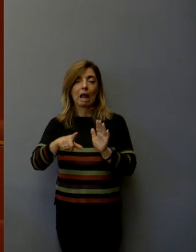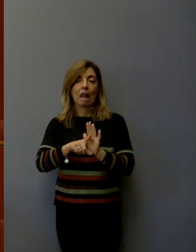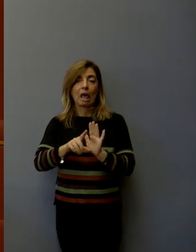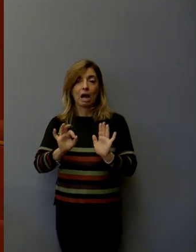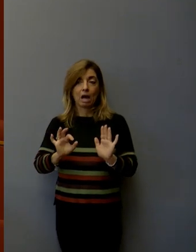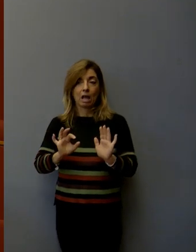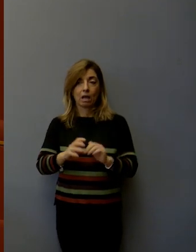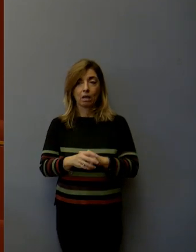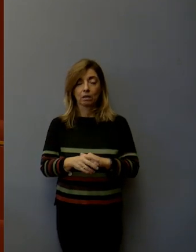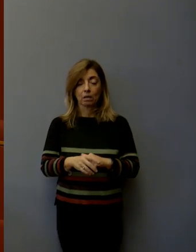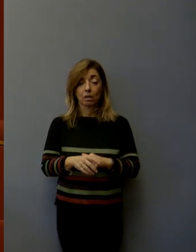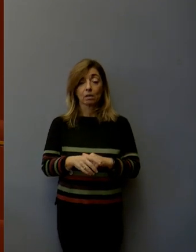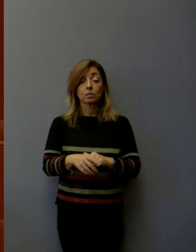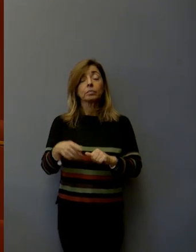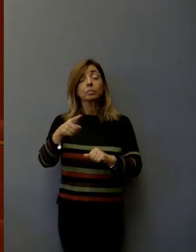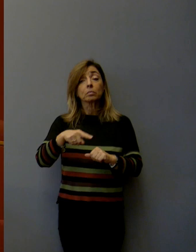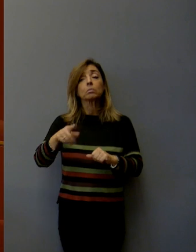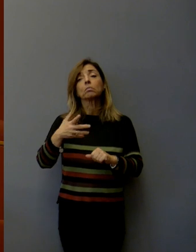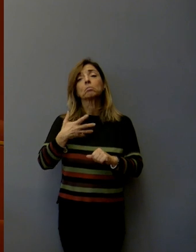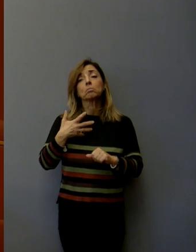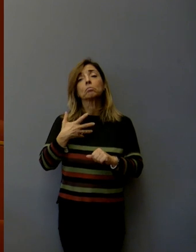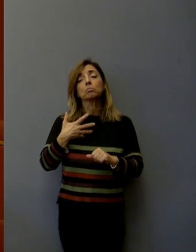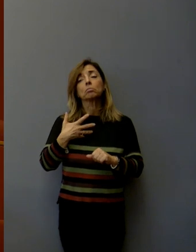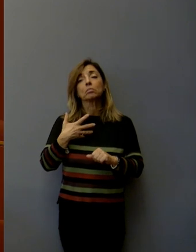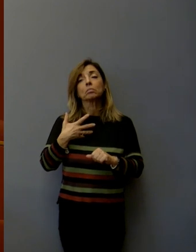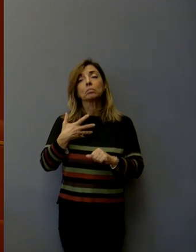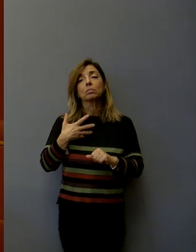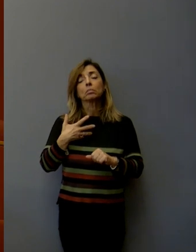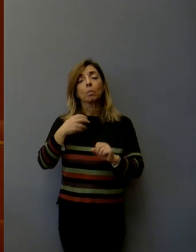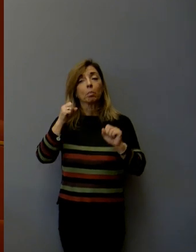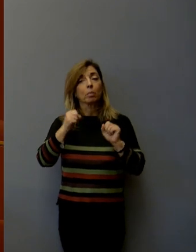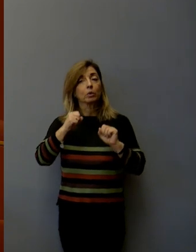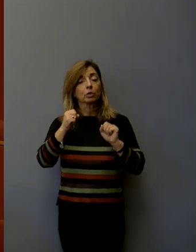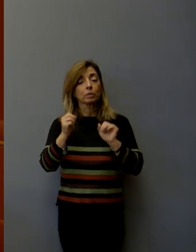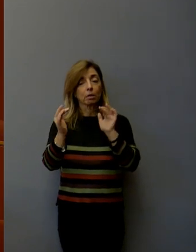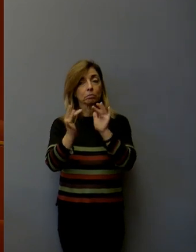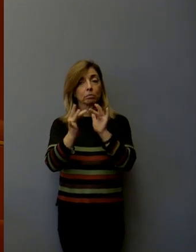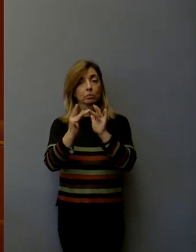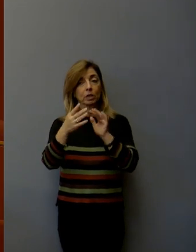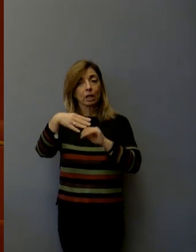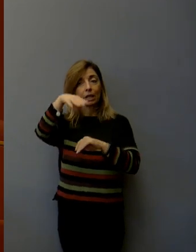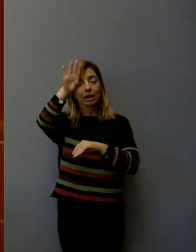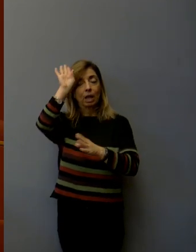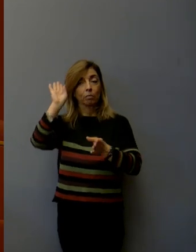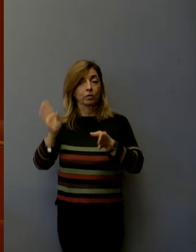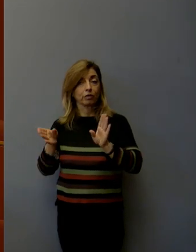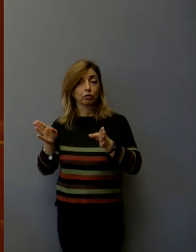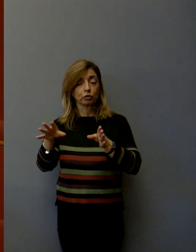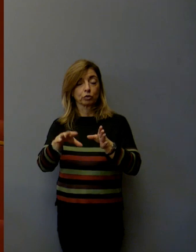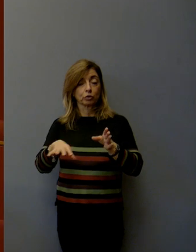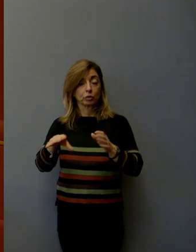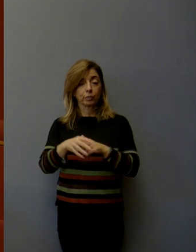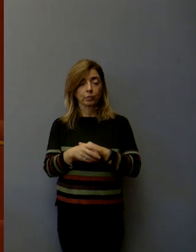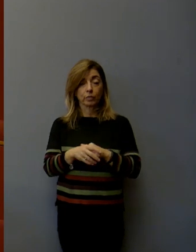Noi abbiamo avuto la possibilità di parlare con il capo della polizia locale con tanto